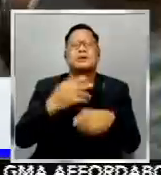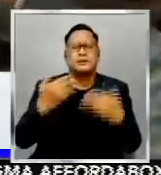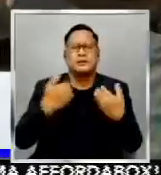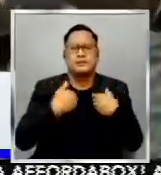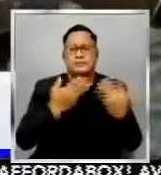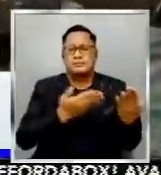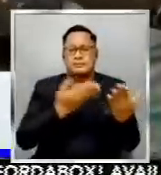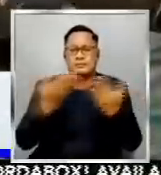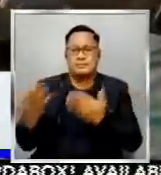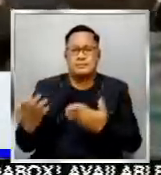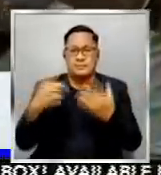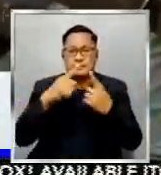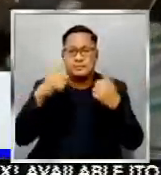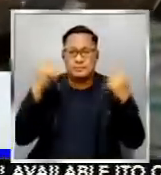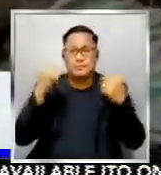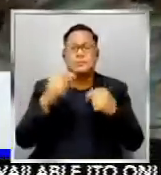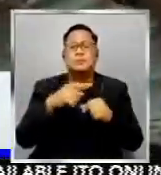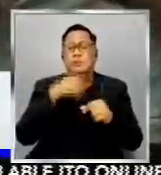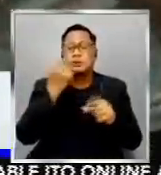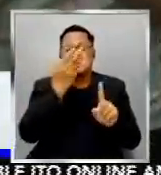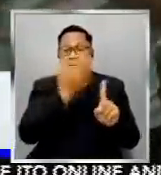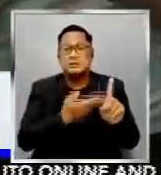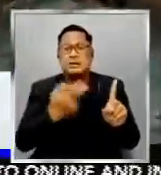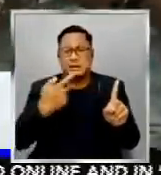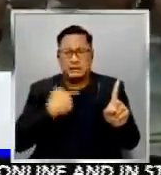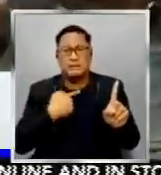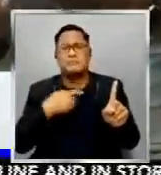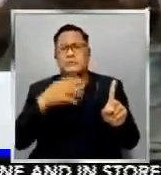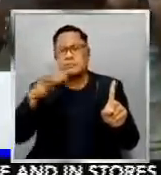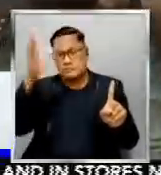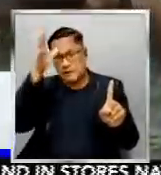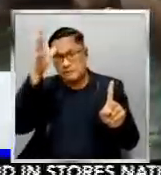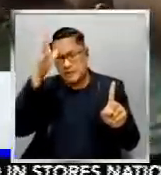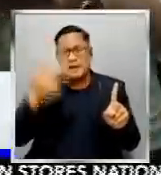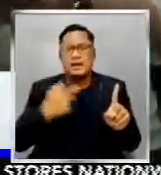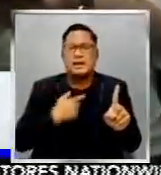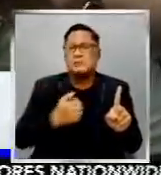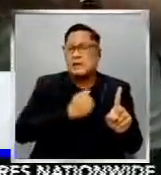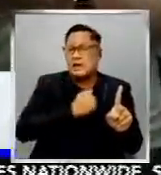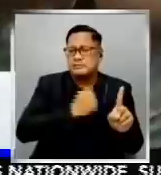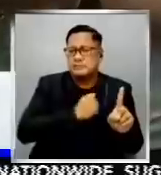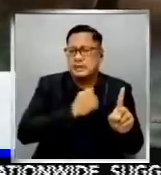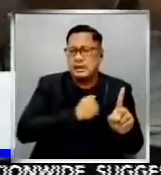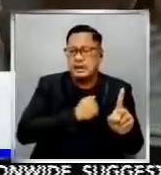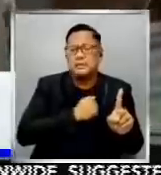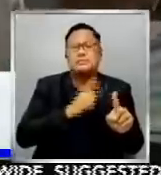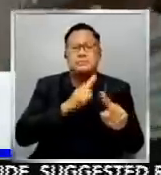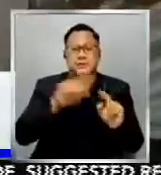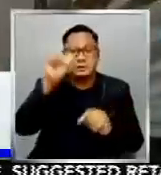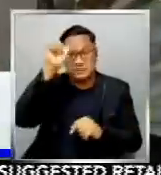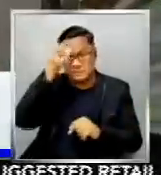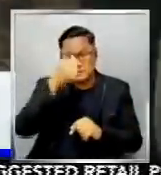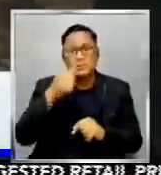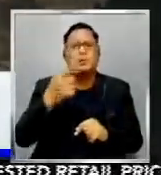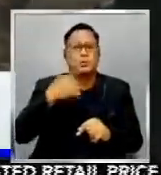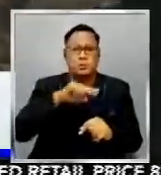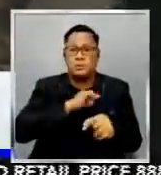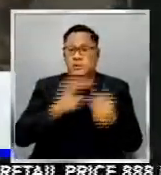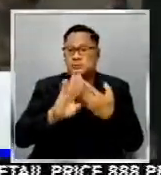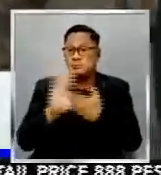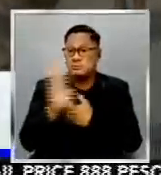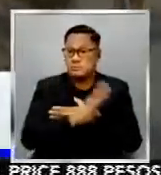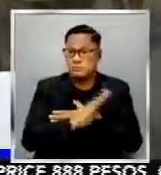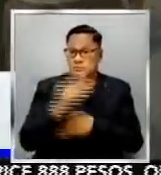tata at may ika, o sige, at naghingi naman pa siya. Pero ano po, tatandaan po namin dito, babalikan po namin kayo uli. Mahigpit